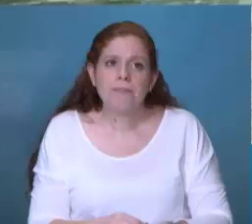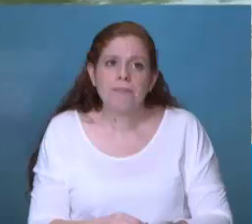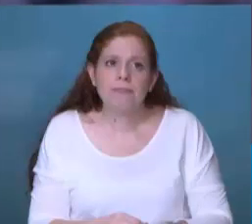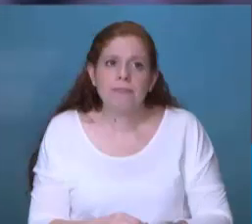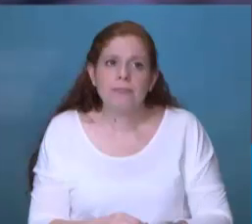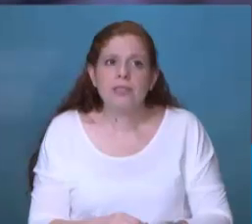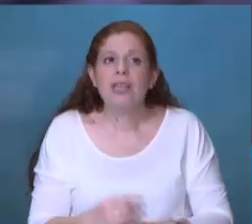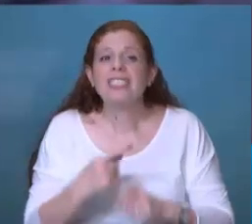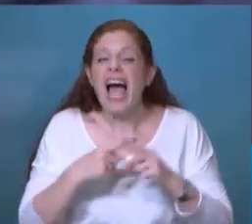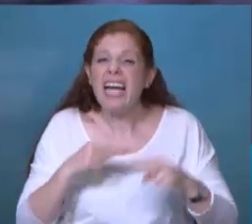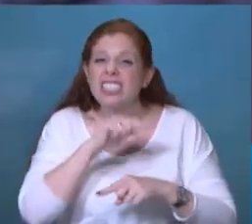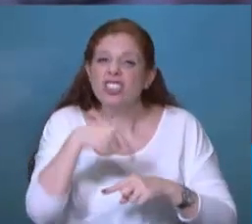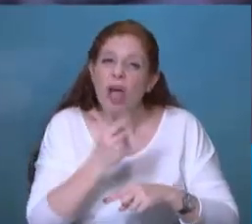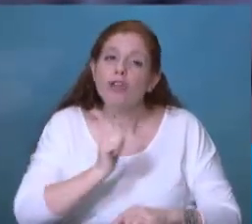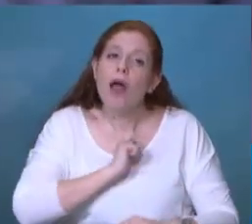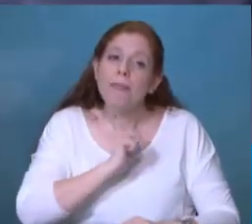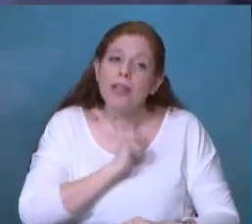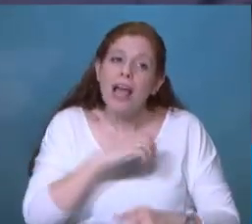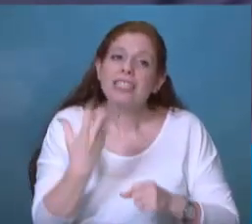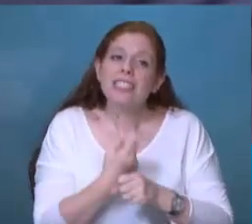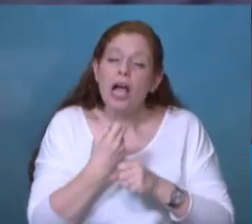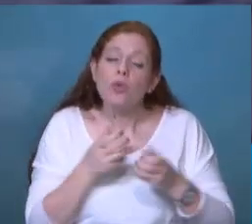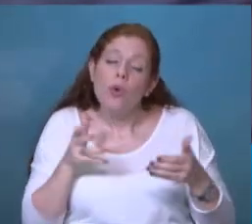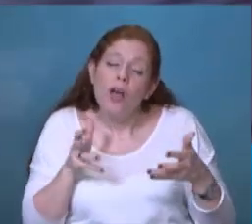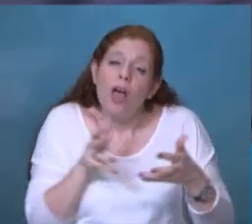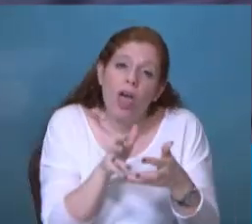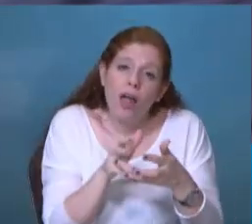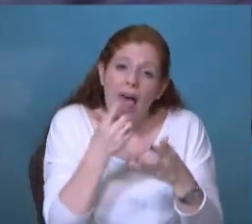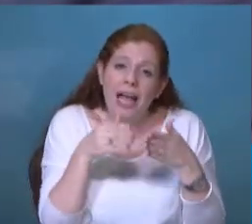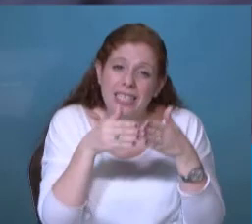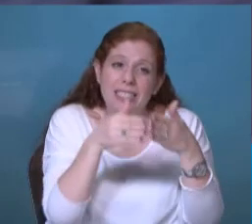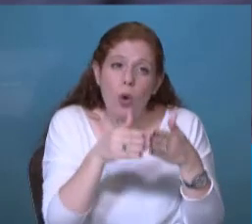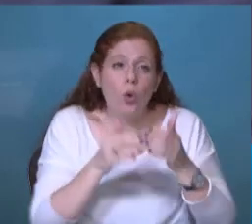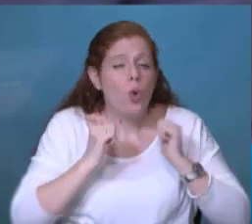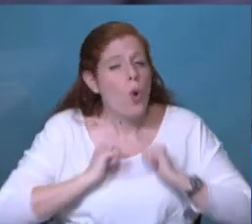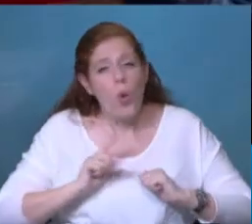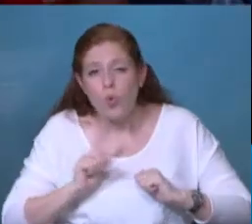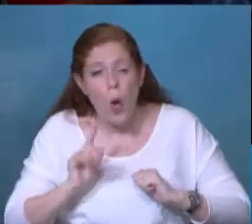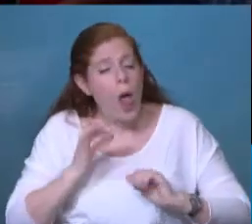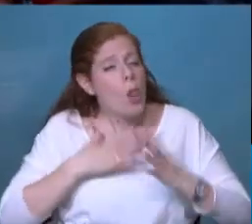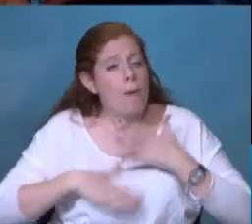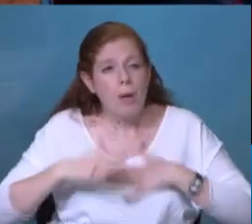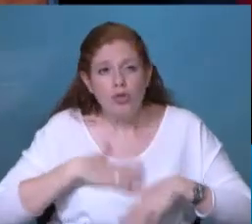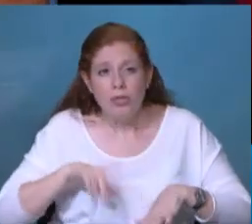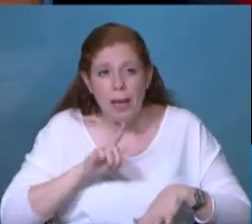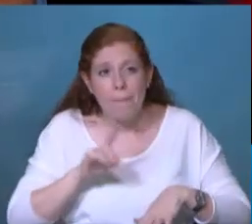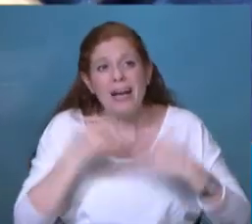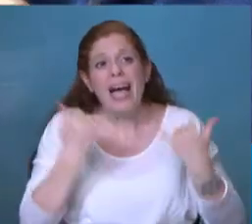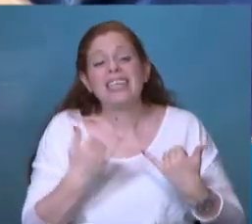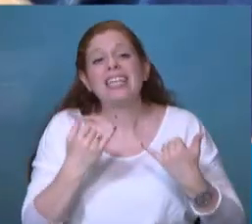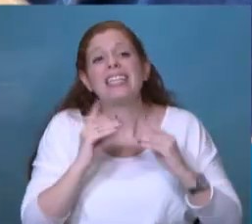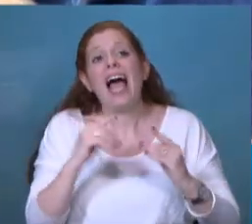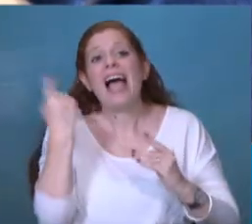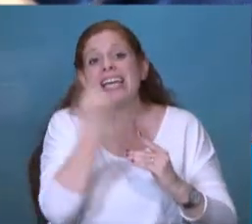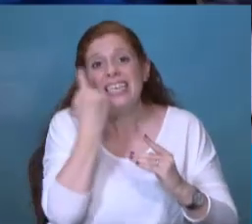אז אחרי חצי שעה של המתנה הצלחנו להידחק לאחת הסירות. זה לא כל כך נוח, לא ממש נעים. זו כרגע הדרך היחידה